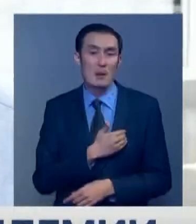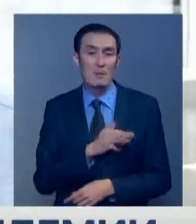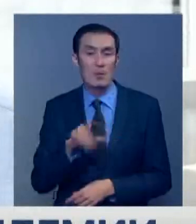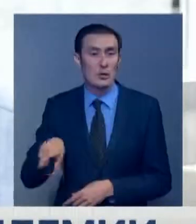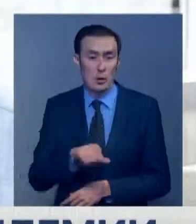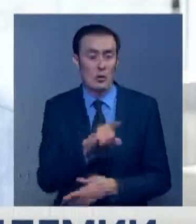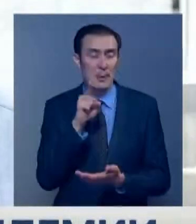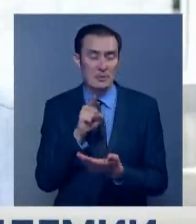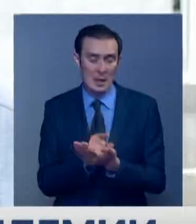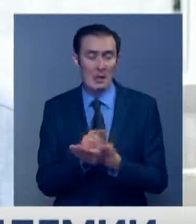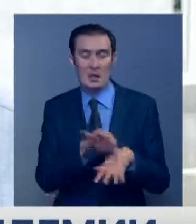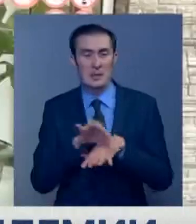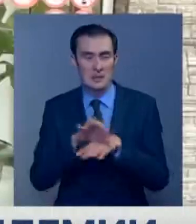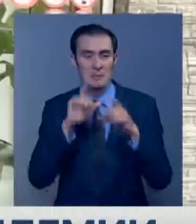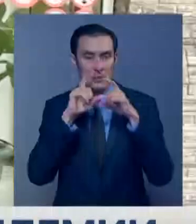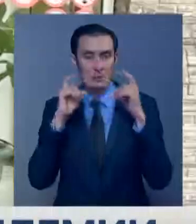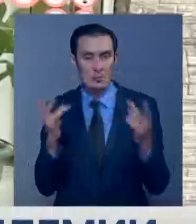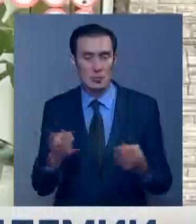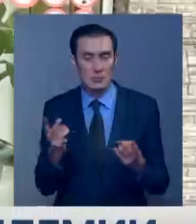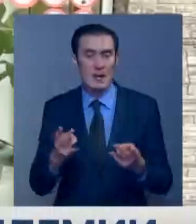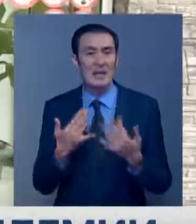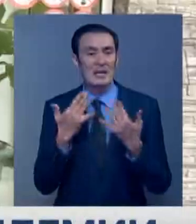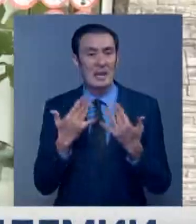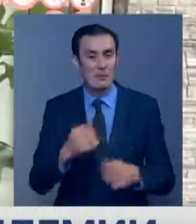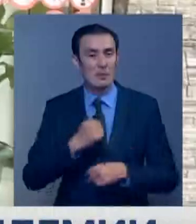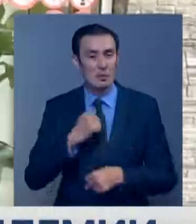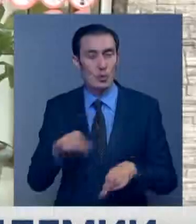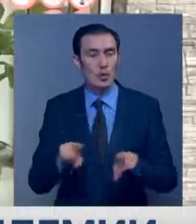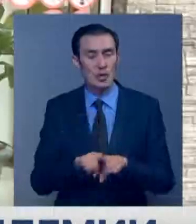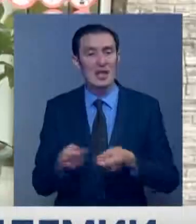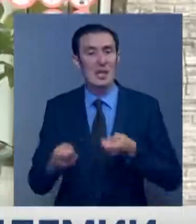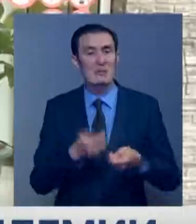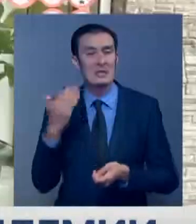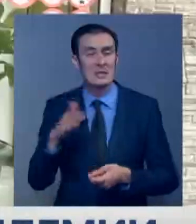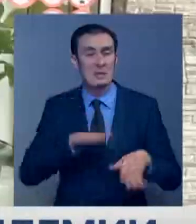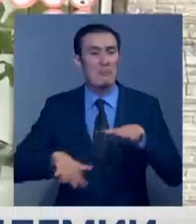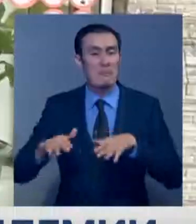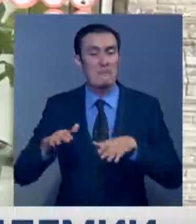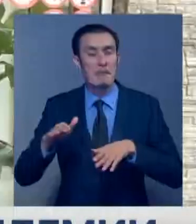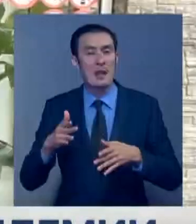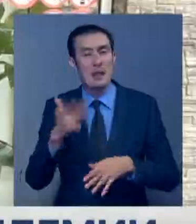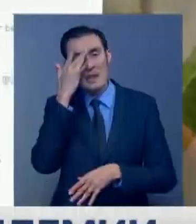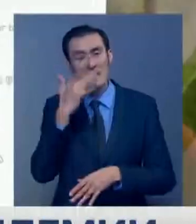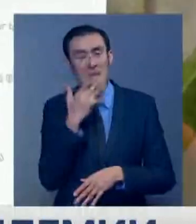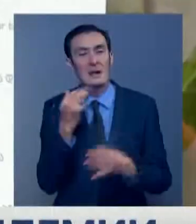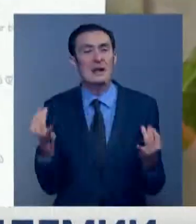дороге обязательно ношение масок. Большие требования предъявляют и к администрации пляжей, и летних развлекательных учреждений. Информация о